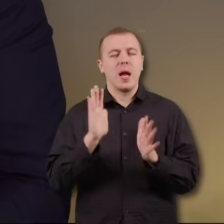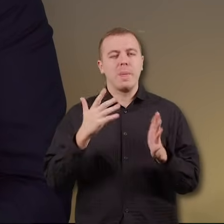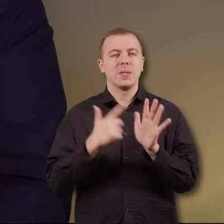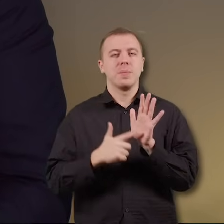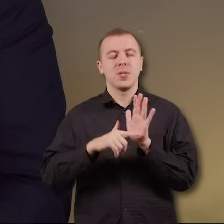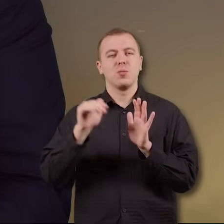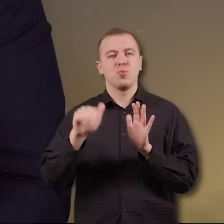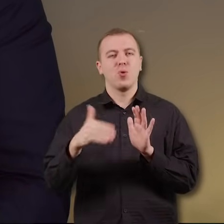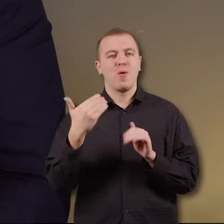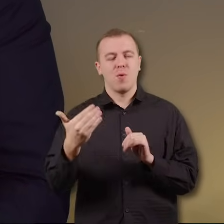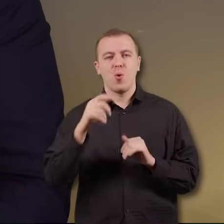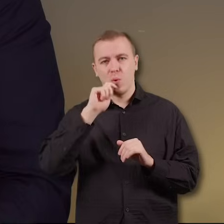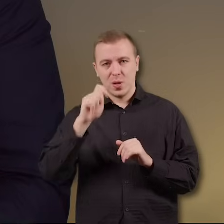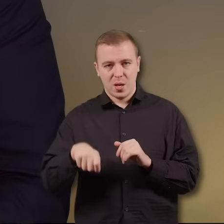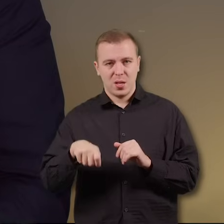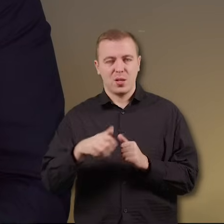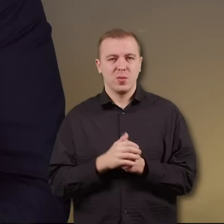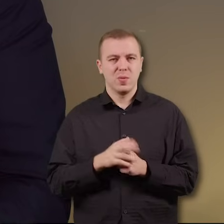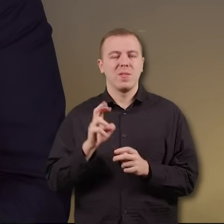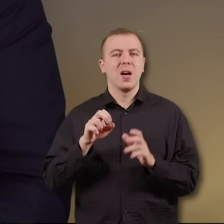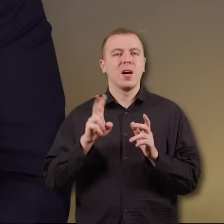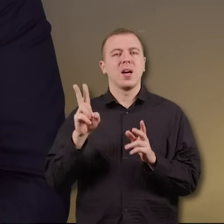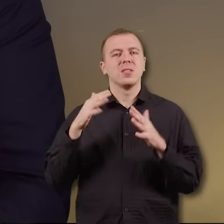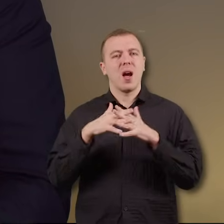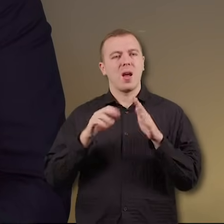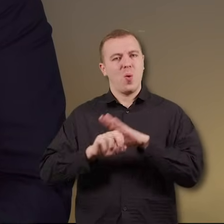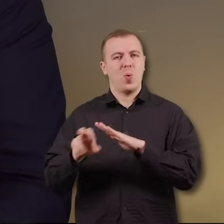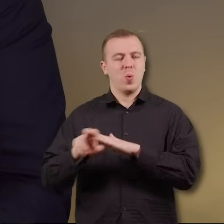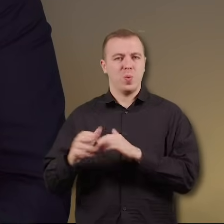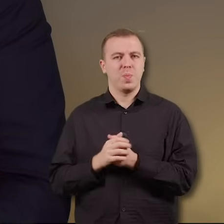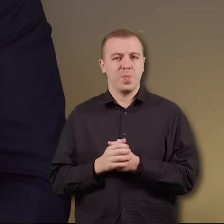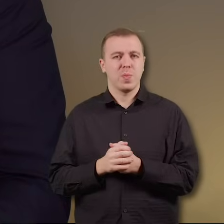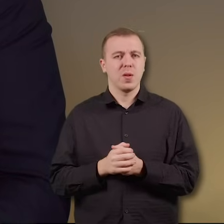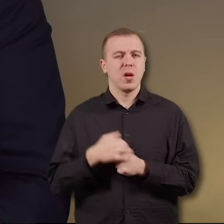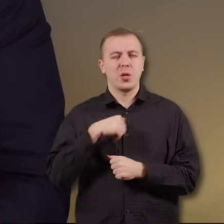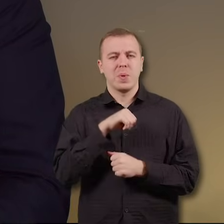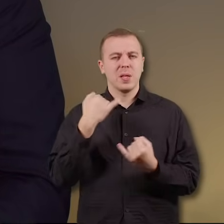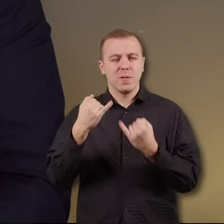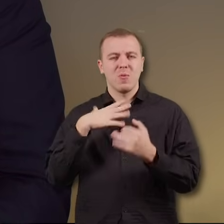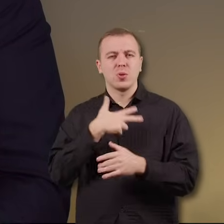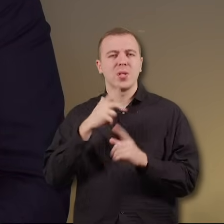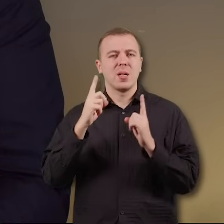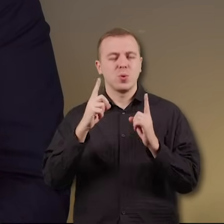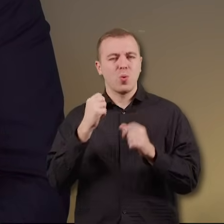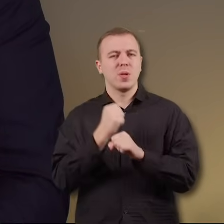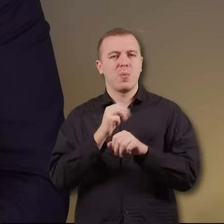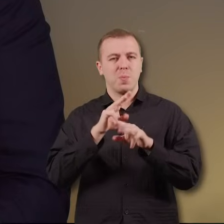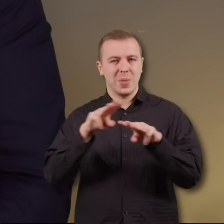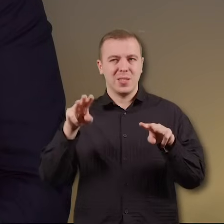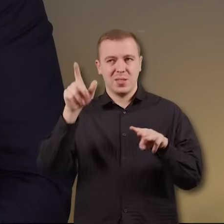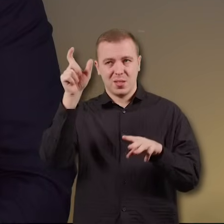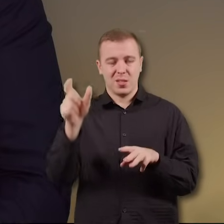70 tūkstančių ukrainiečių, pabėgusi nuo karo. Ir kiek man teko kalbėti su socialinės apsaugos ir darbo